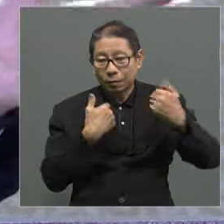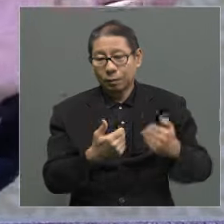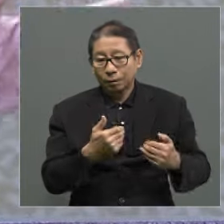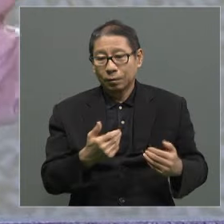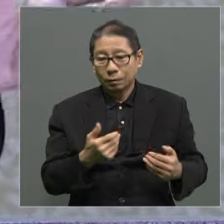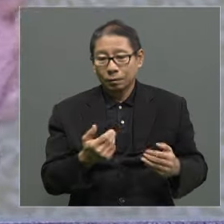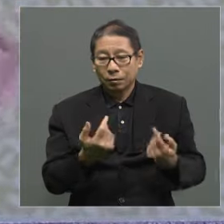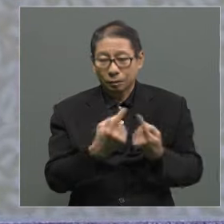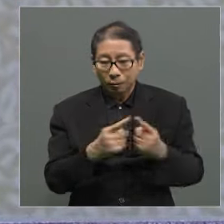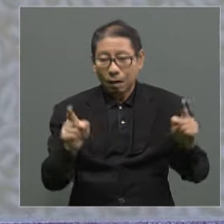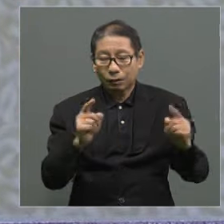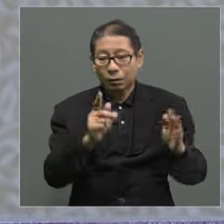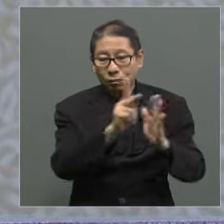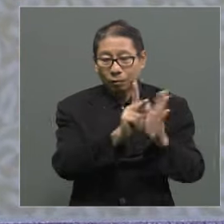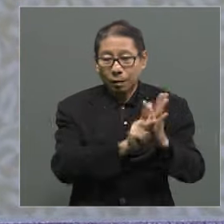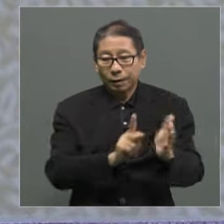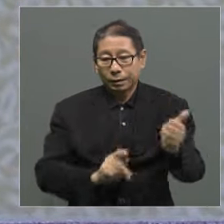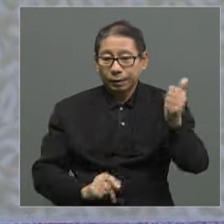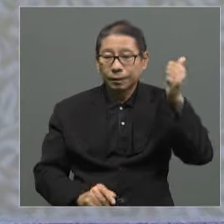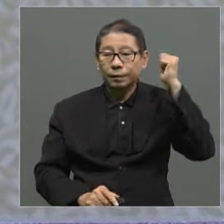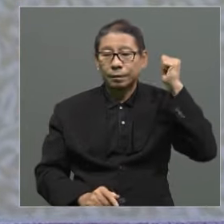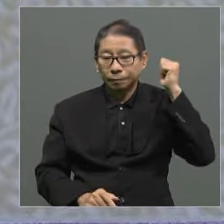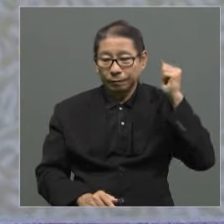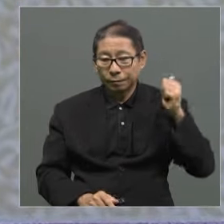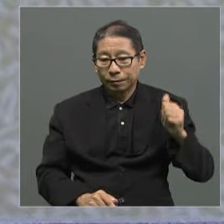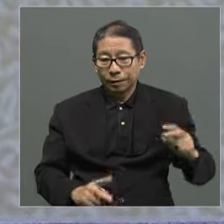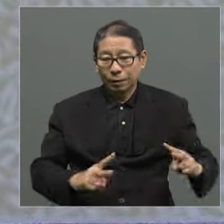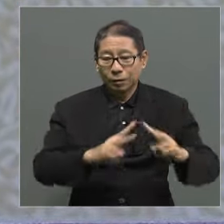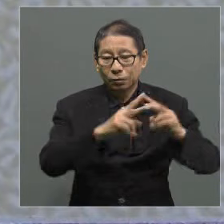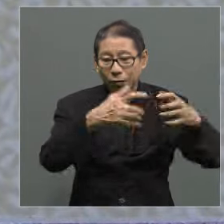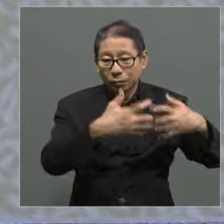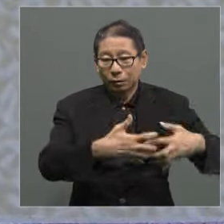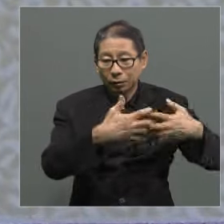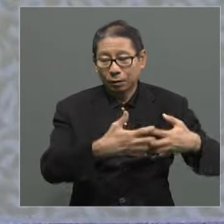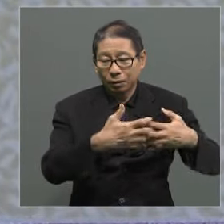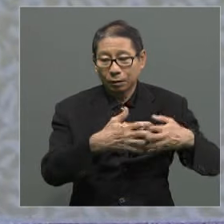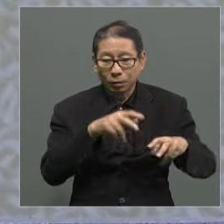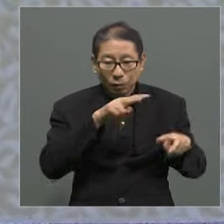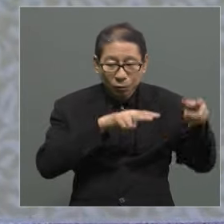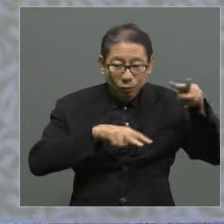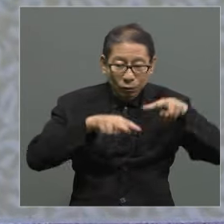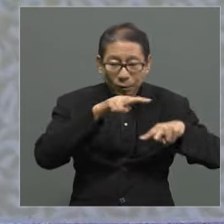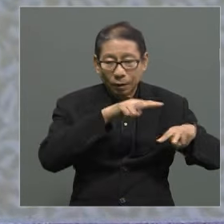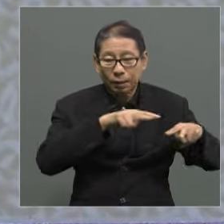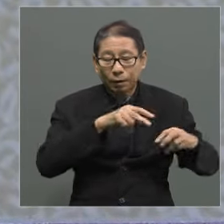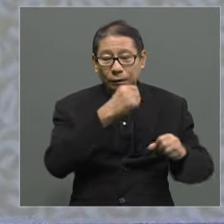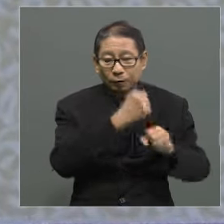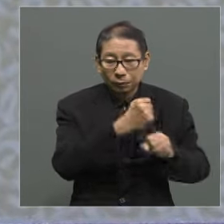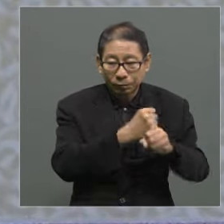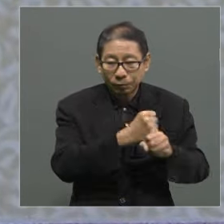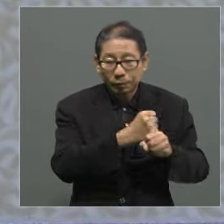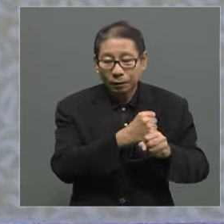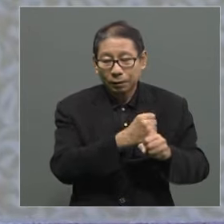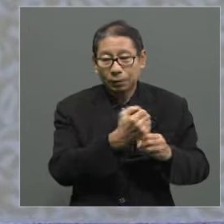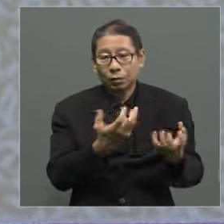กับกฎหมายของกระทรวงอุตสาหกรรมที่จะเข้าควบคุมในเรื่องของการผลิตแต่ในเรื่อง